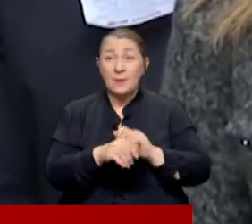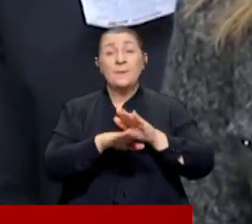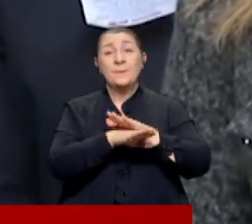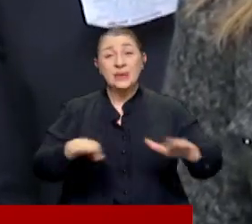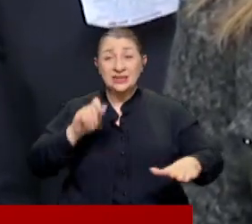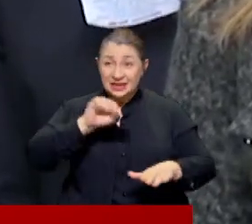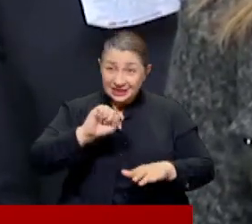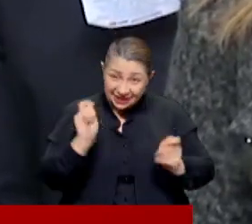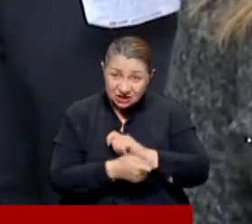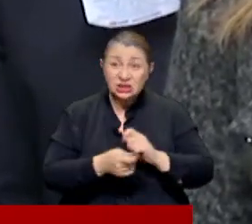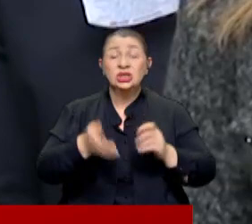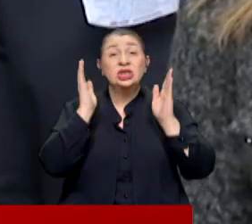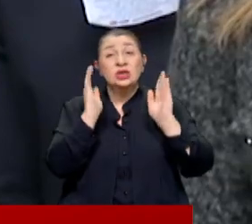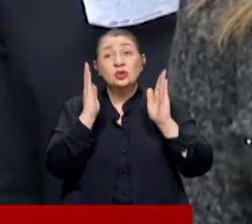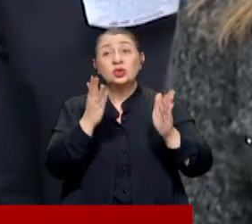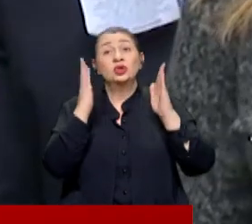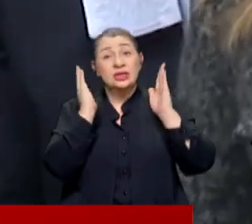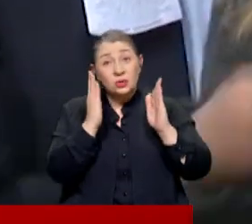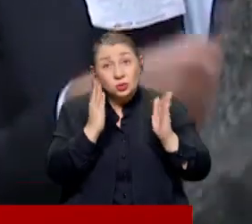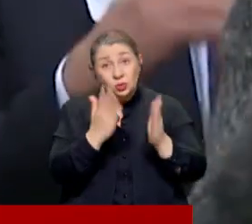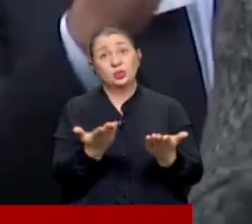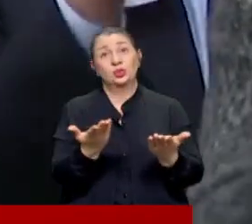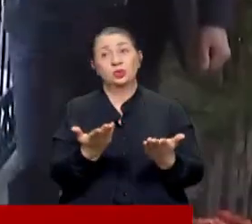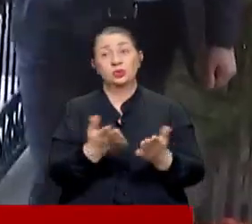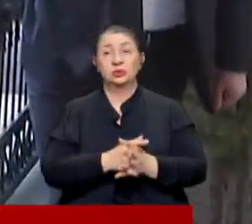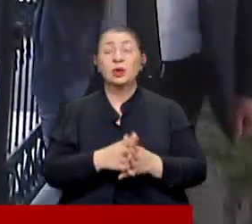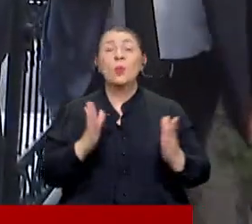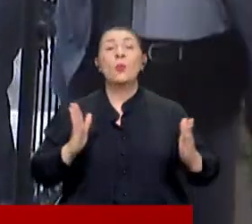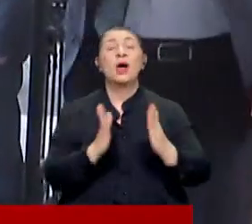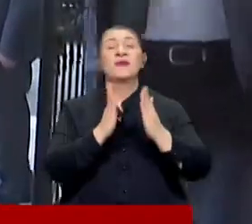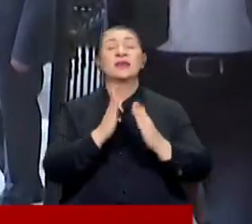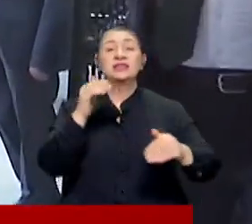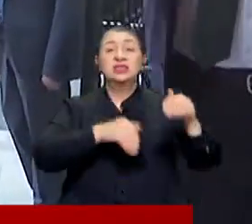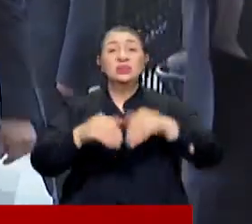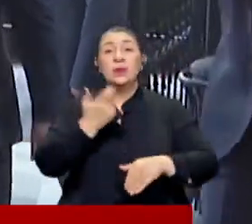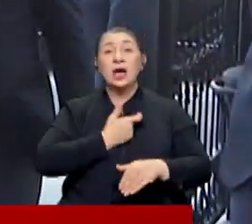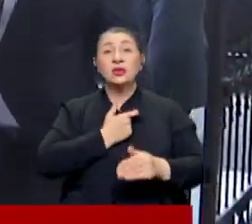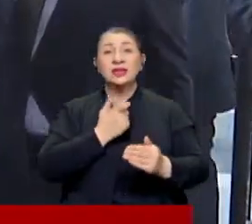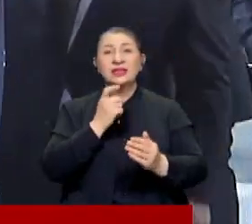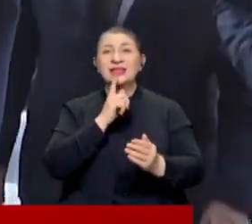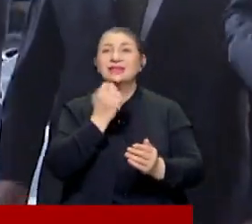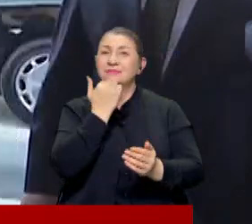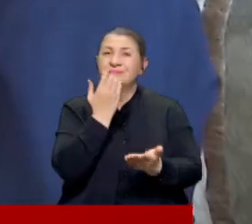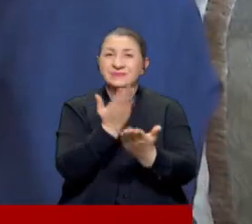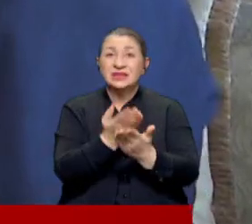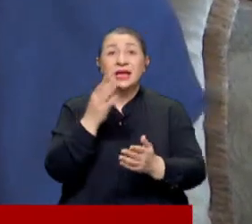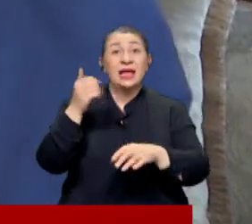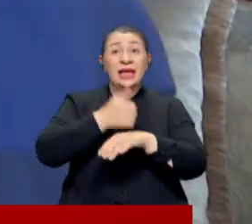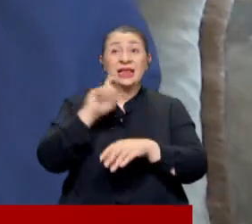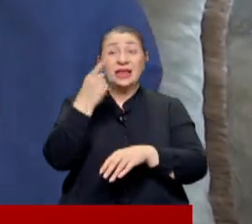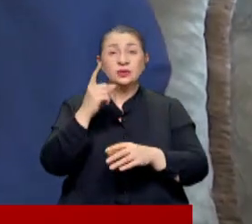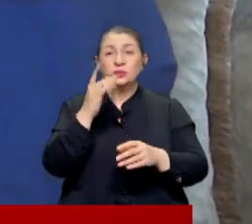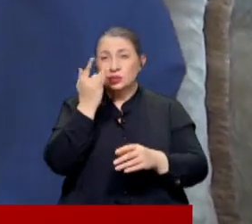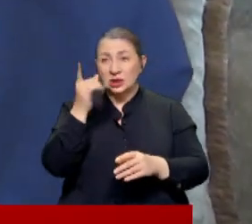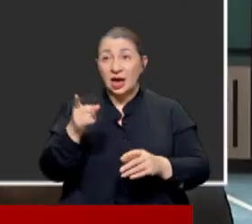masayı da değiştirsen Gidiyorsun gidiyorsun gidiyorsun muhalefet seçim kanunu tasarısı iktidarın tuzağa derken